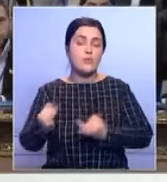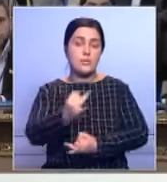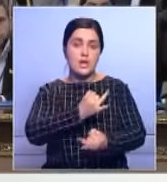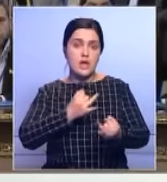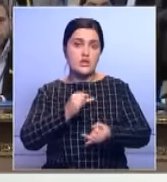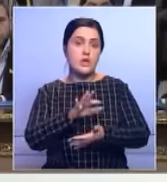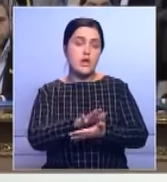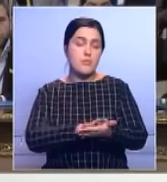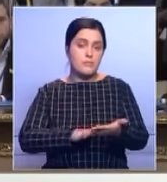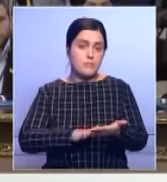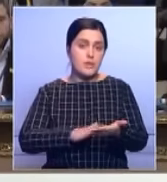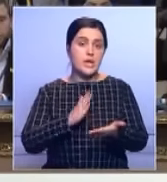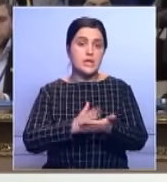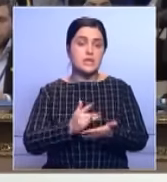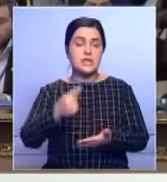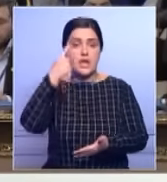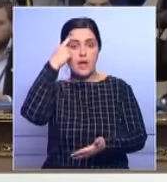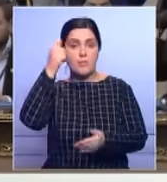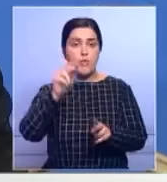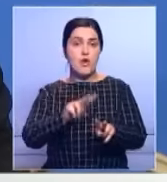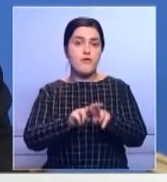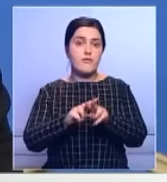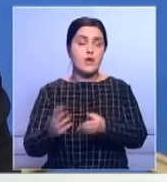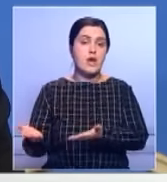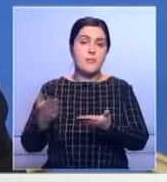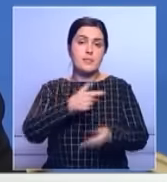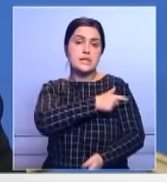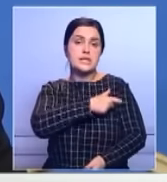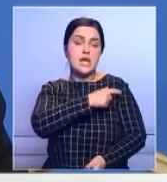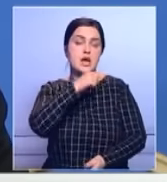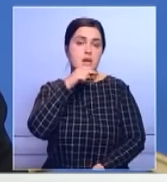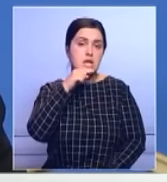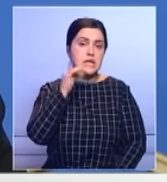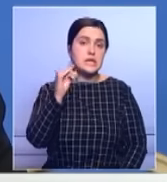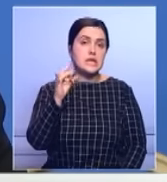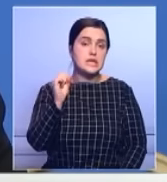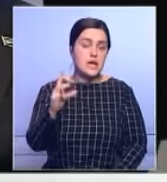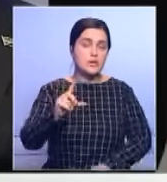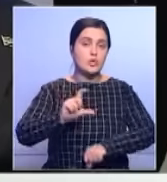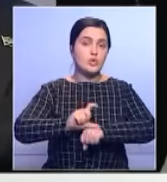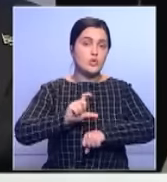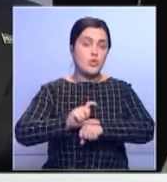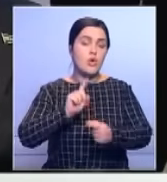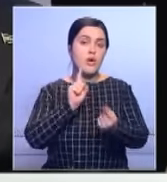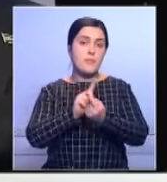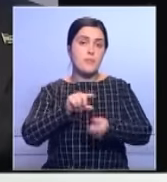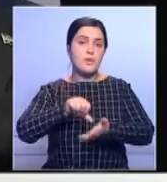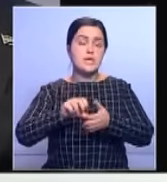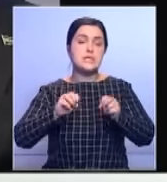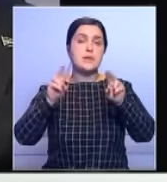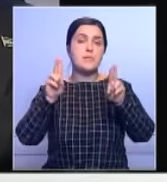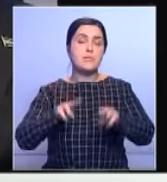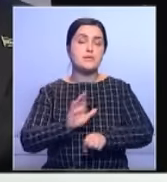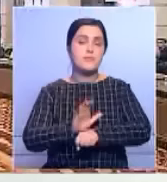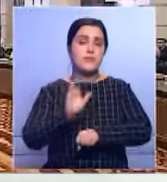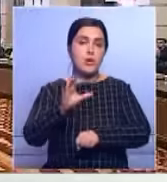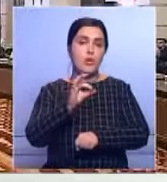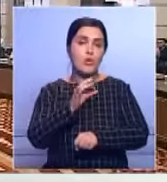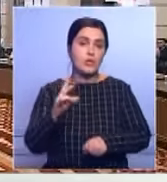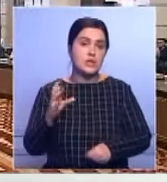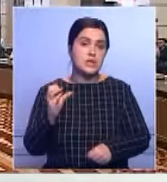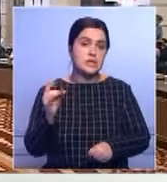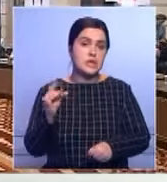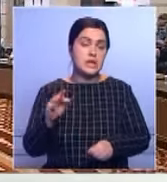по-прежнему продолжаются. Напомню, что в Астану прибыли делегации из России, Ирана и Турции, также на встрече присутствует спецпосланник ООН по Сирии